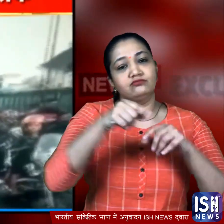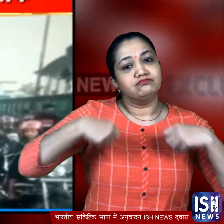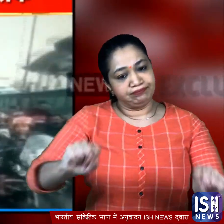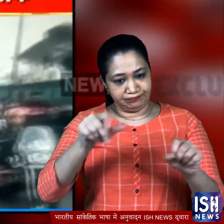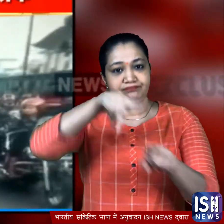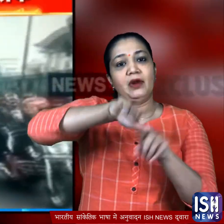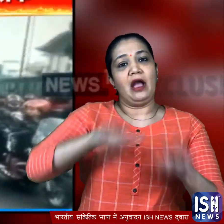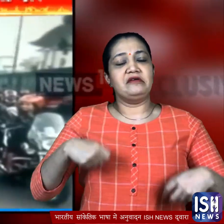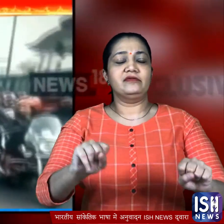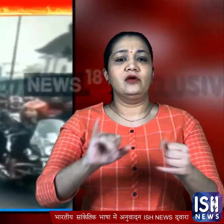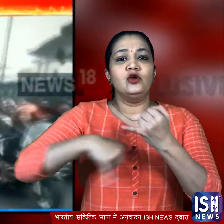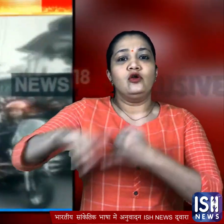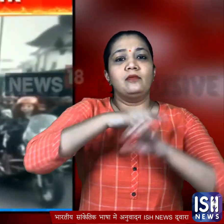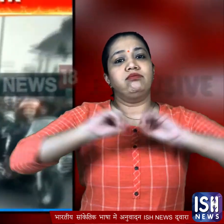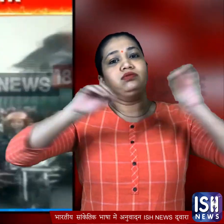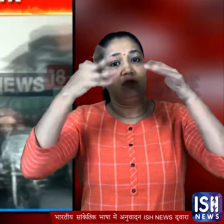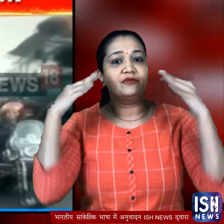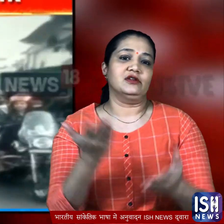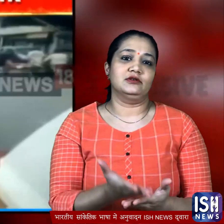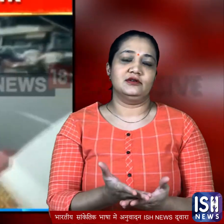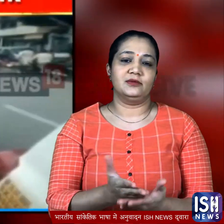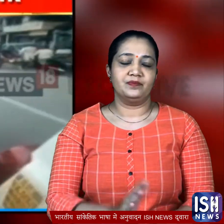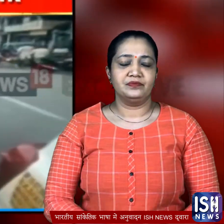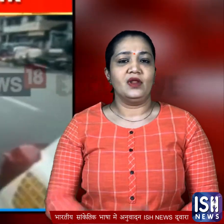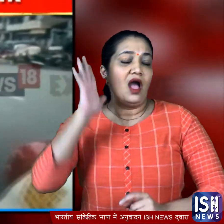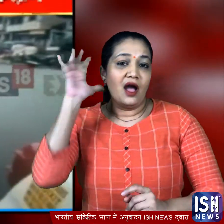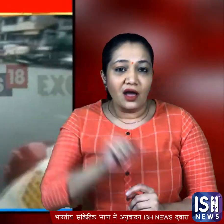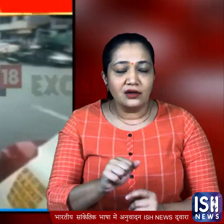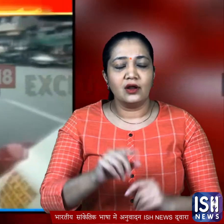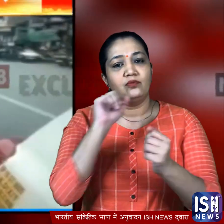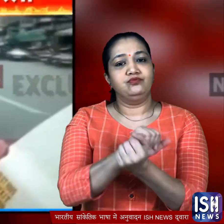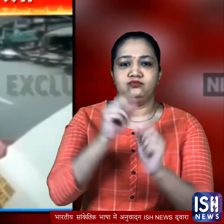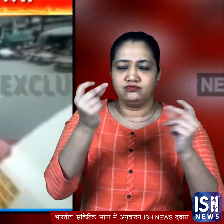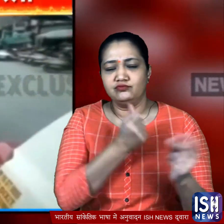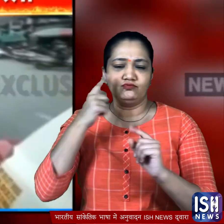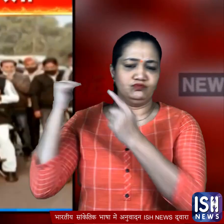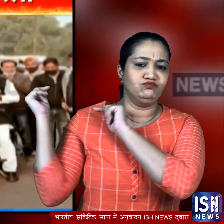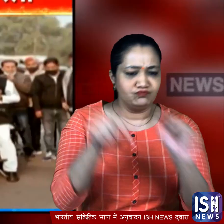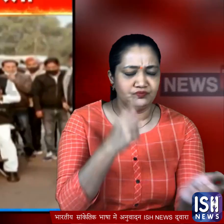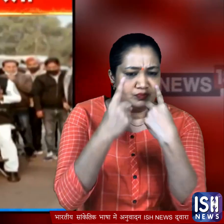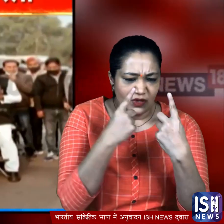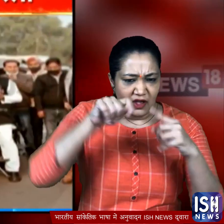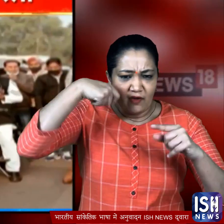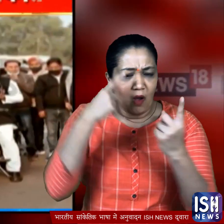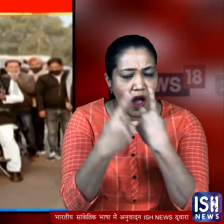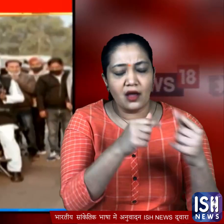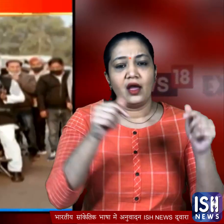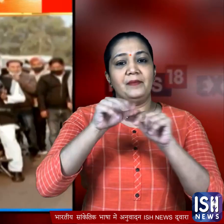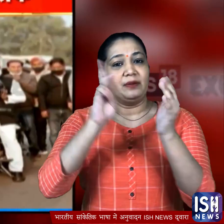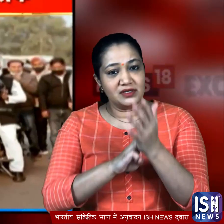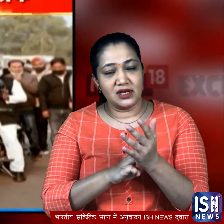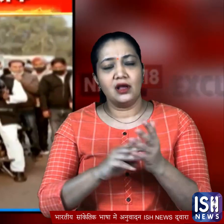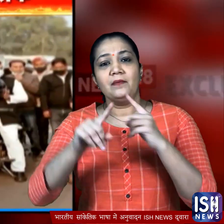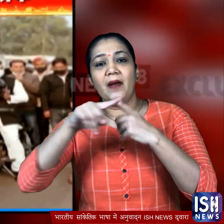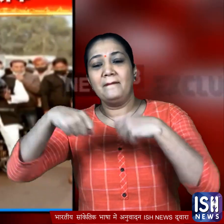नजर आए। ये वीडियो देखते ही देखते सोशल मीडिया पर वायरल होने लगे, जिसकी जानकारी मिलते ही पुलिस हरकत में आई और वीडियो की जांच के बाद अभिषेक